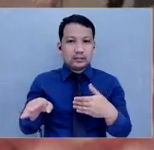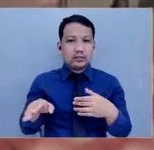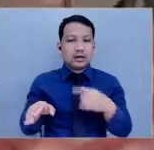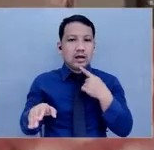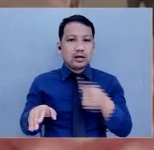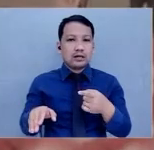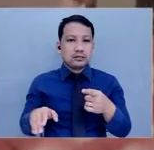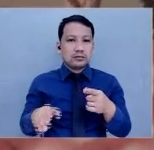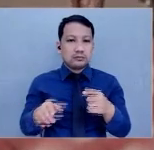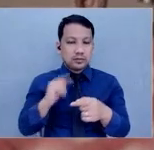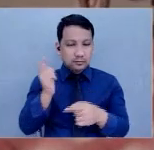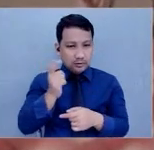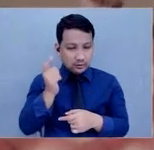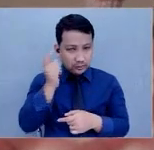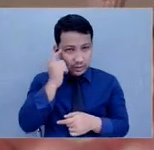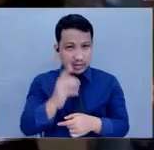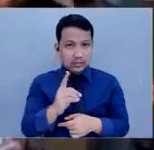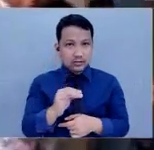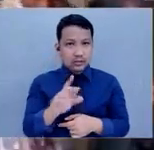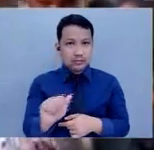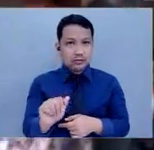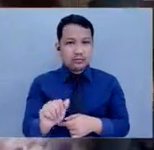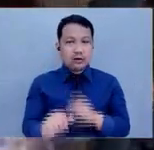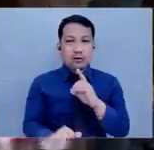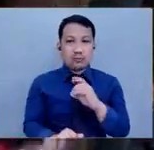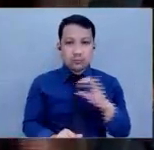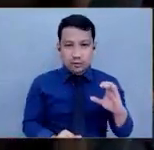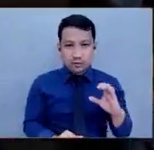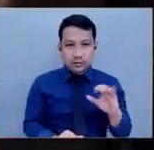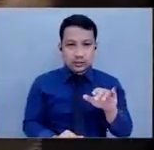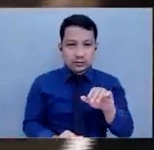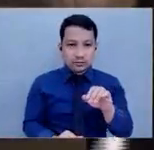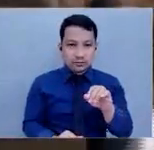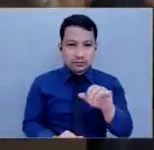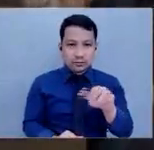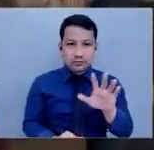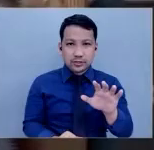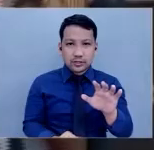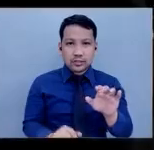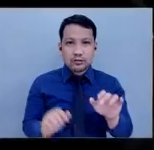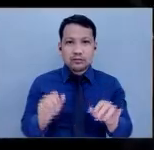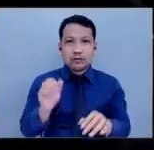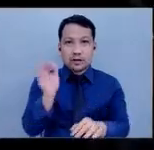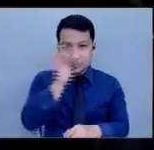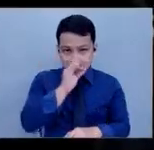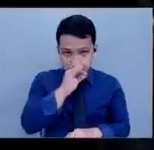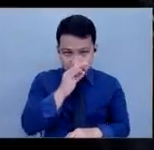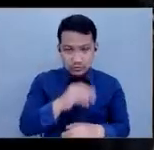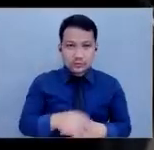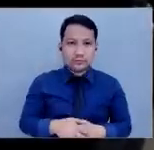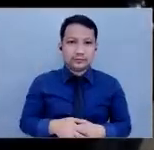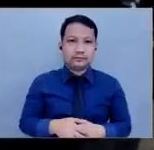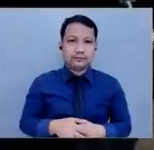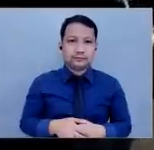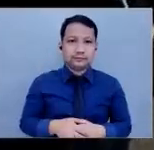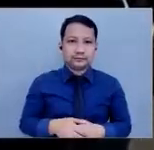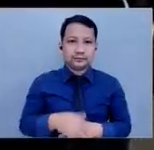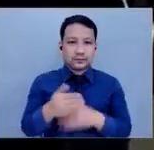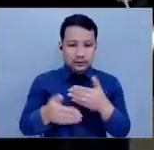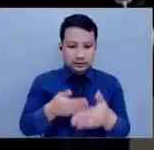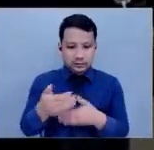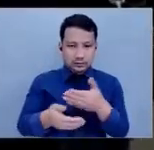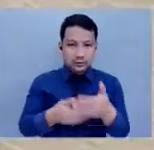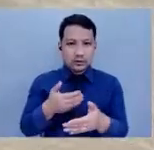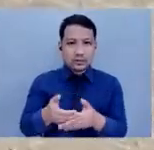ating Department of Foreign Affairs, 115 dyan mga kababayan natin. Ipoproseso na raw ang kanilang